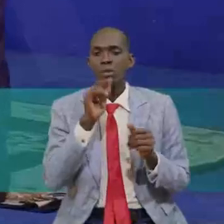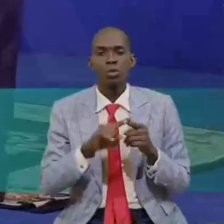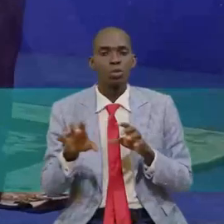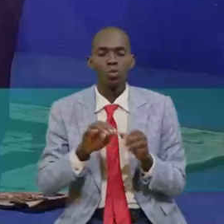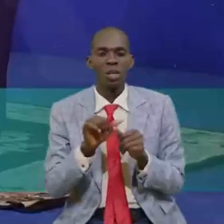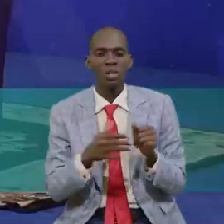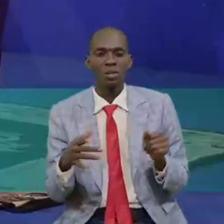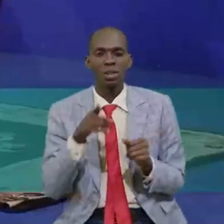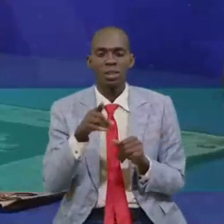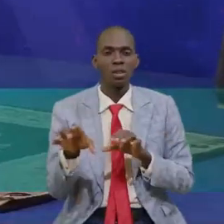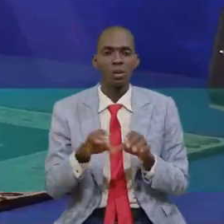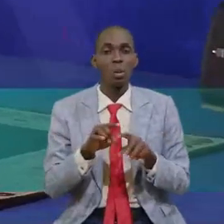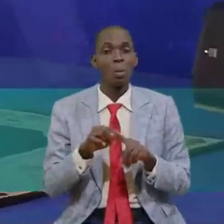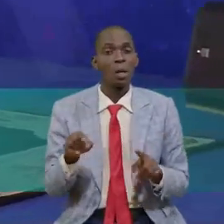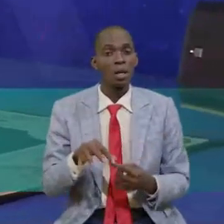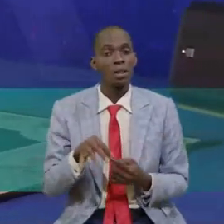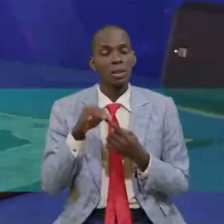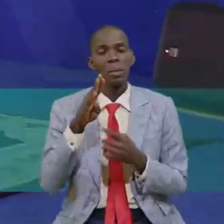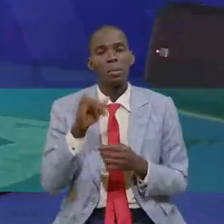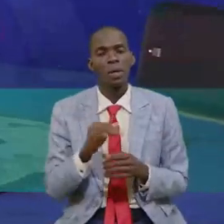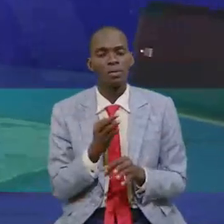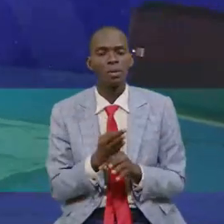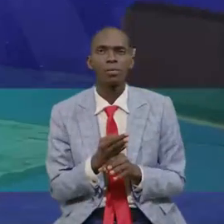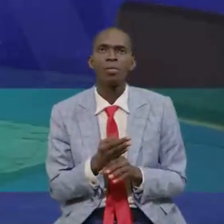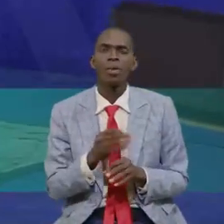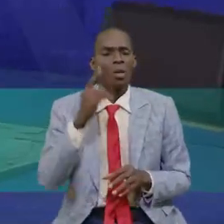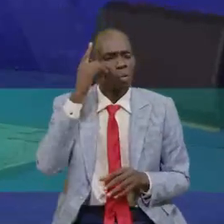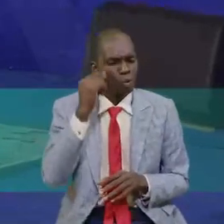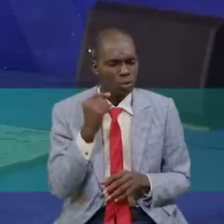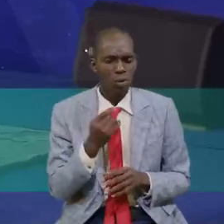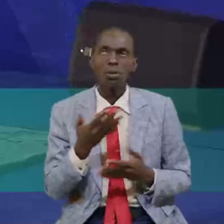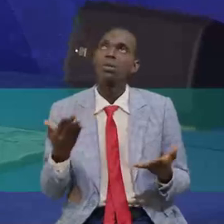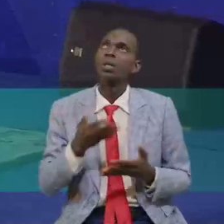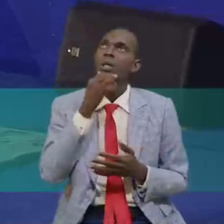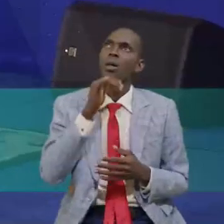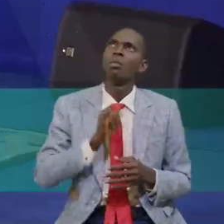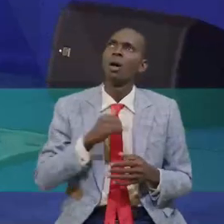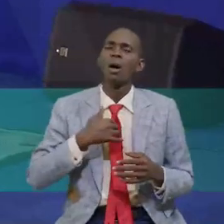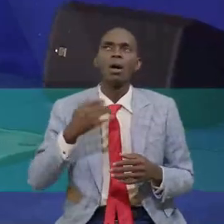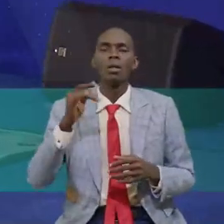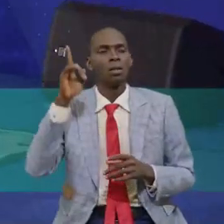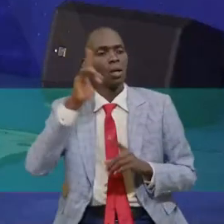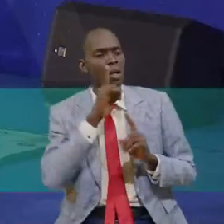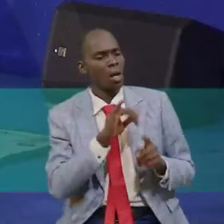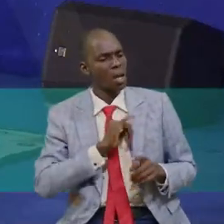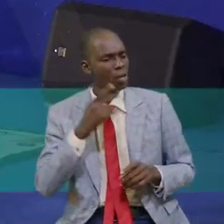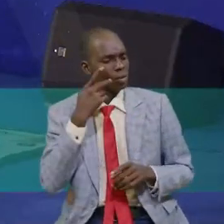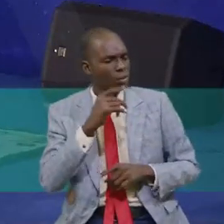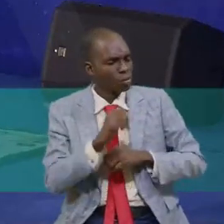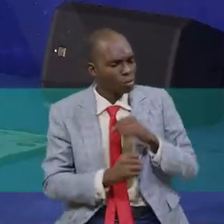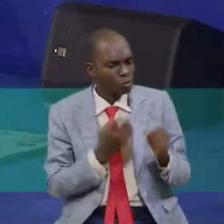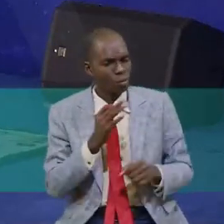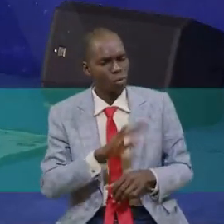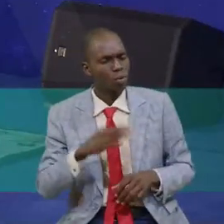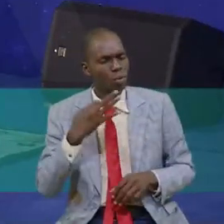ne pouvait pas faire tout ce qu'il a fait, à moins que ce soit par la foi. Moïse, me voici. J'ai vu l'affliction de mon peuple en Israël, d'Israël, et je